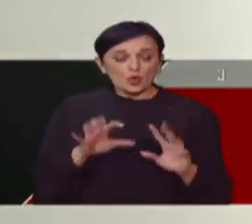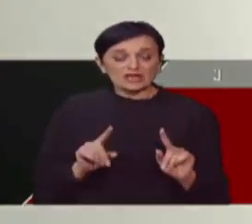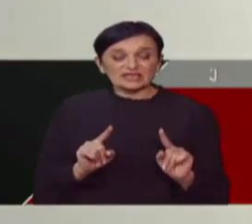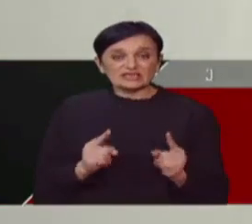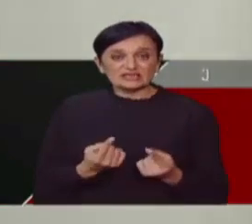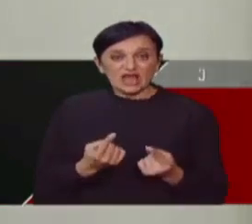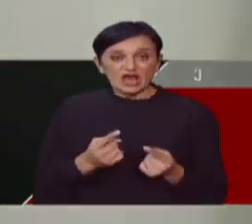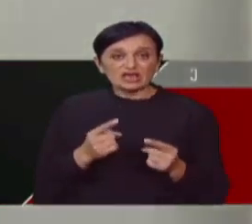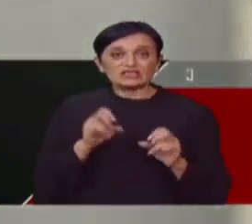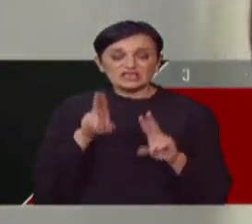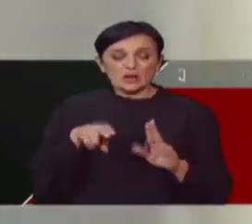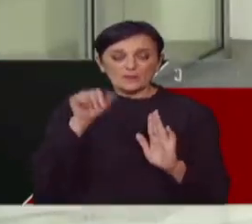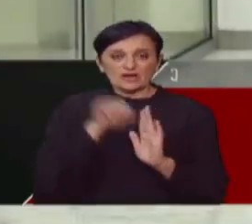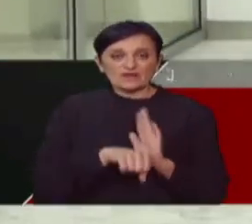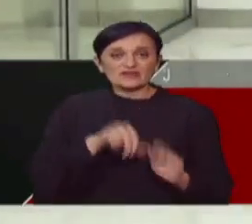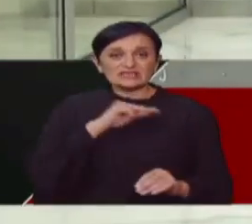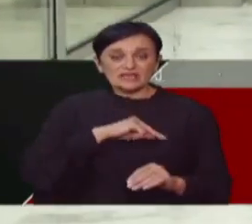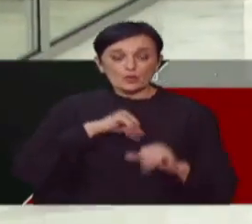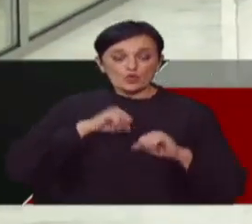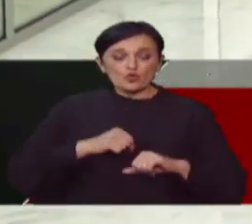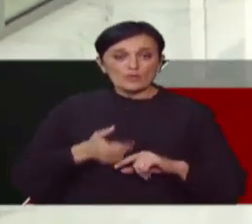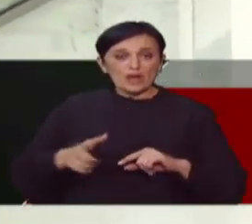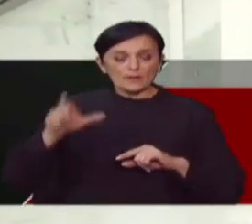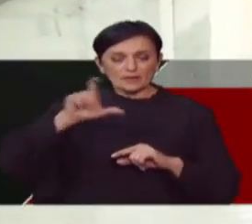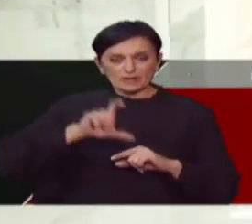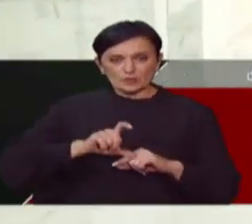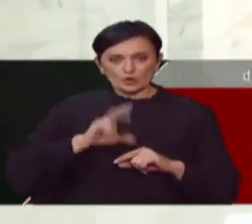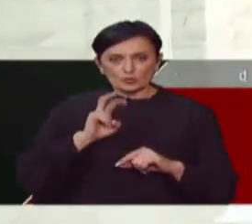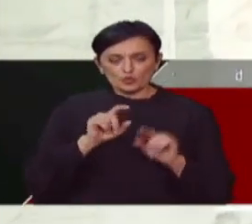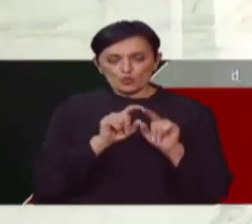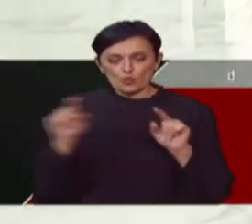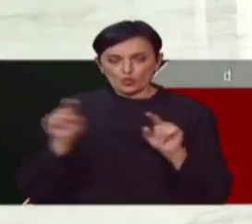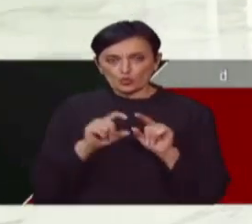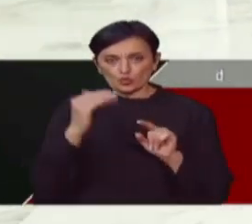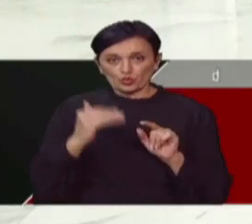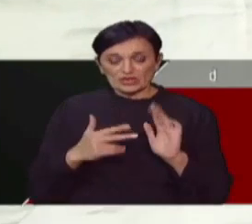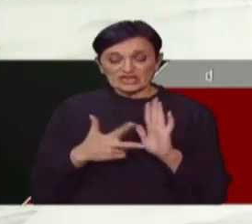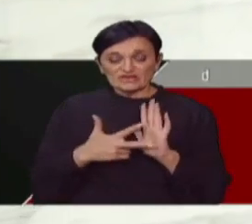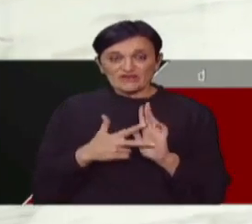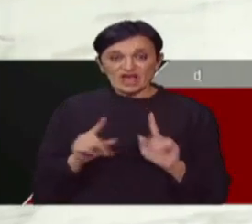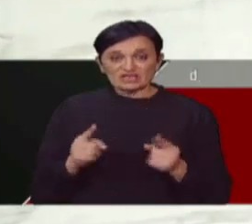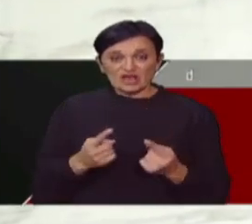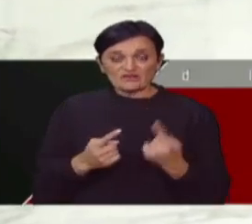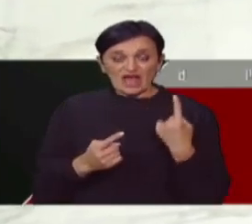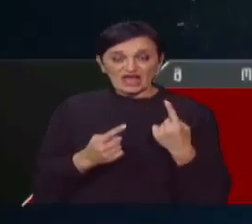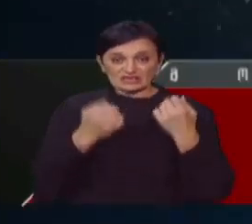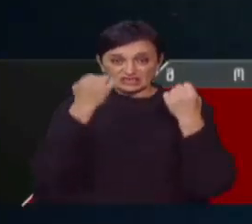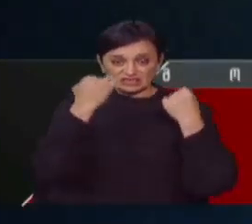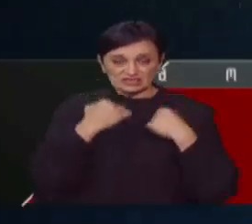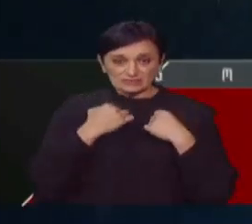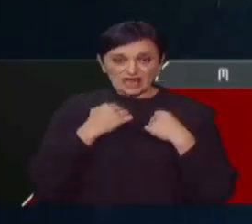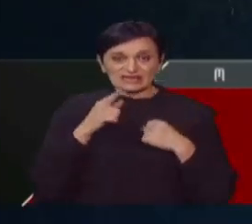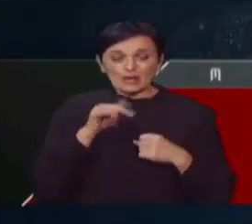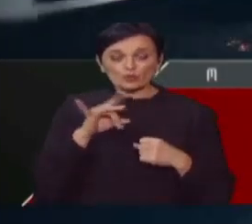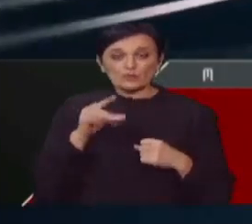დაკავების, განზრახ მკვლელობის და სამსახურებრივი უფლებამოსილების გადამეტების მუხლებით. რვა დაკავებულია ერთი სპეცრაზმელი და